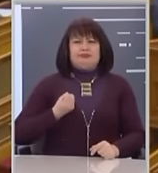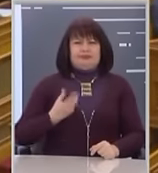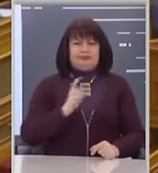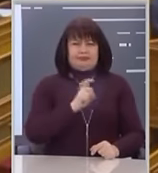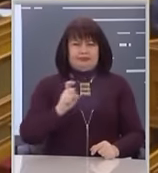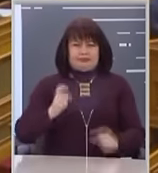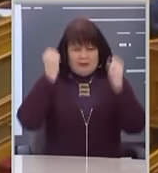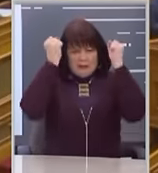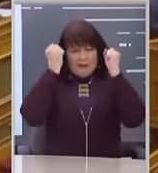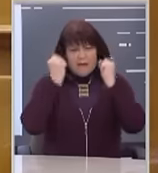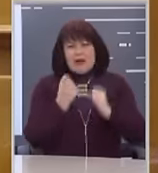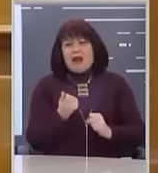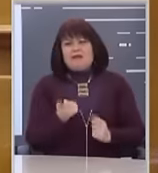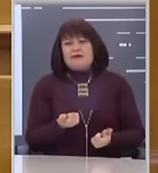ευρώ,